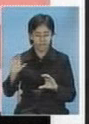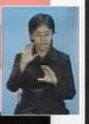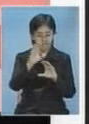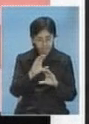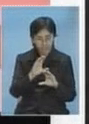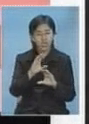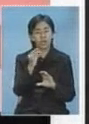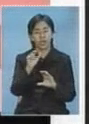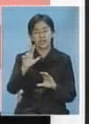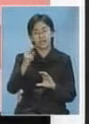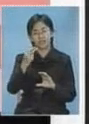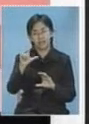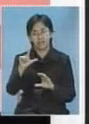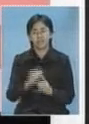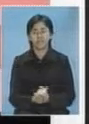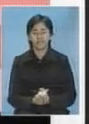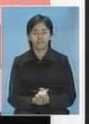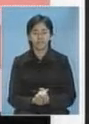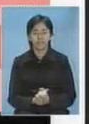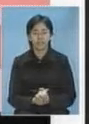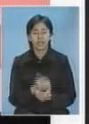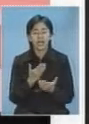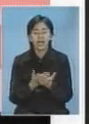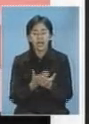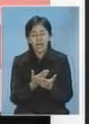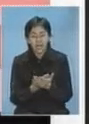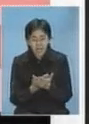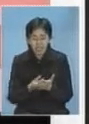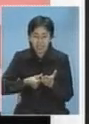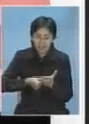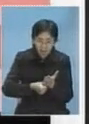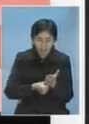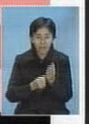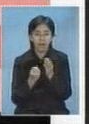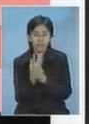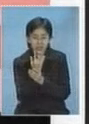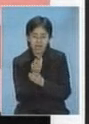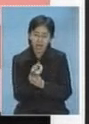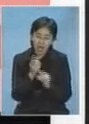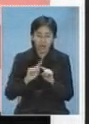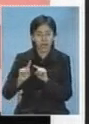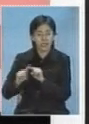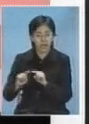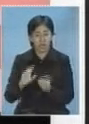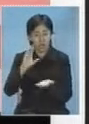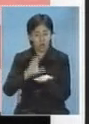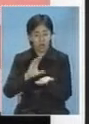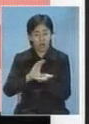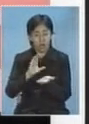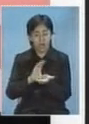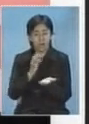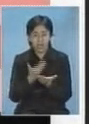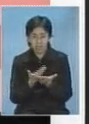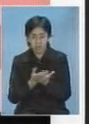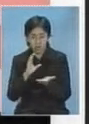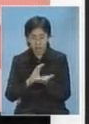ถึง 30,000 ล้านบาทครับระบบจำนำพืชผลครับไม่ได้ใช้ผ่านตัวงบประมาณที่ผ่านมีนิดเ